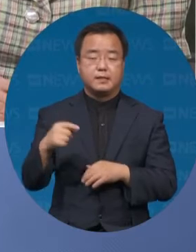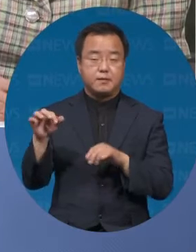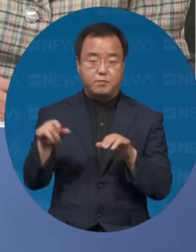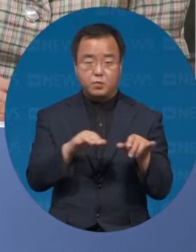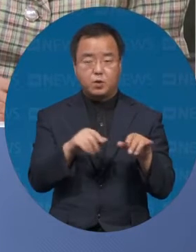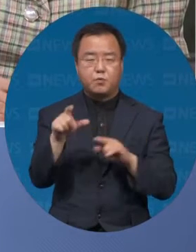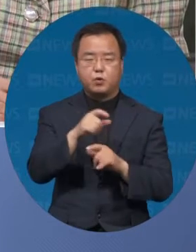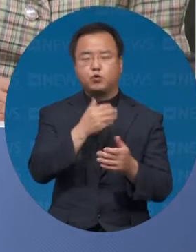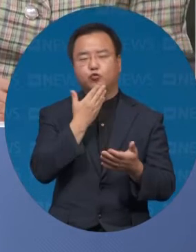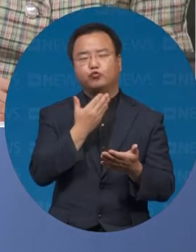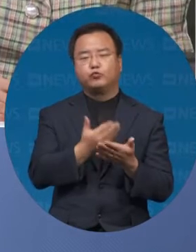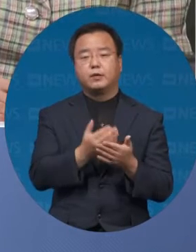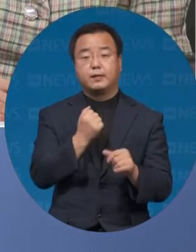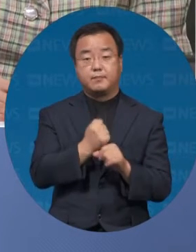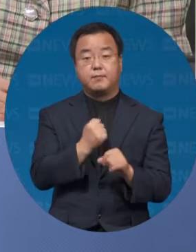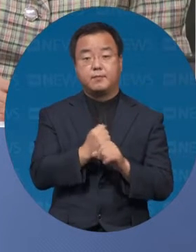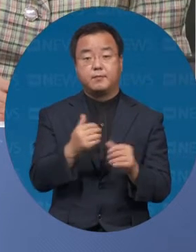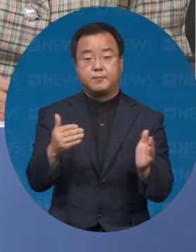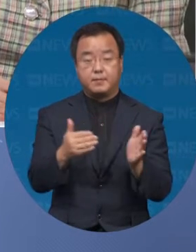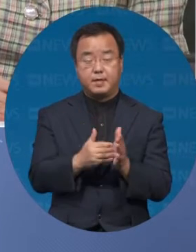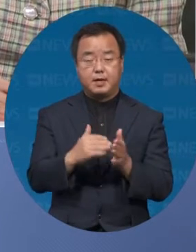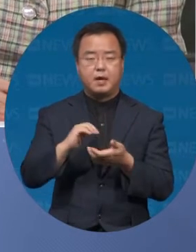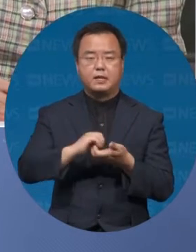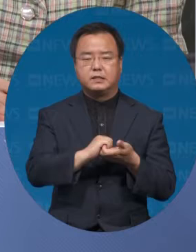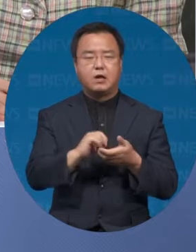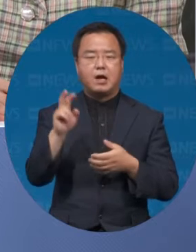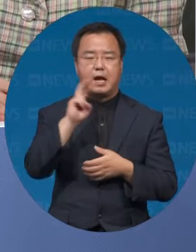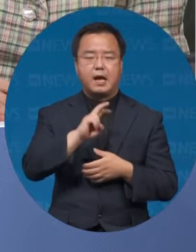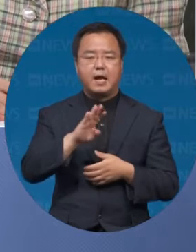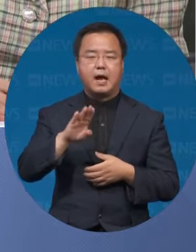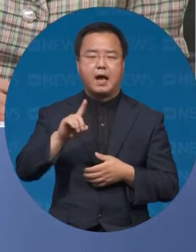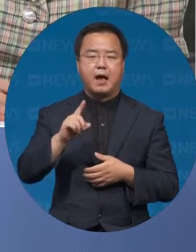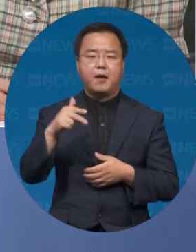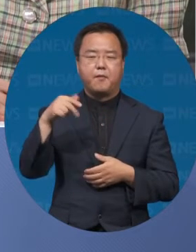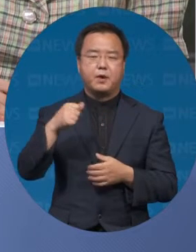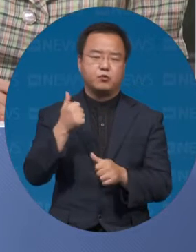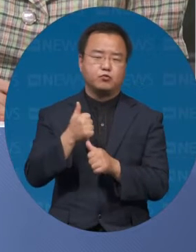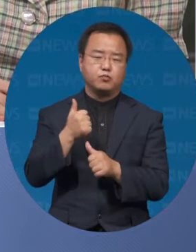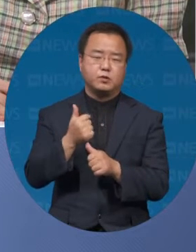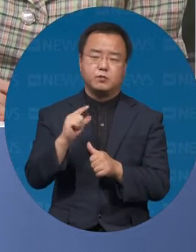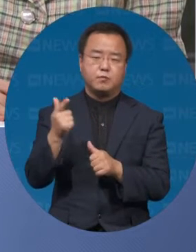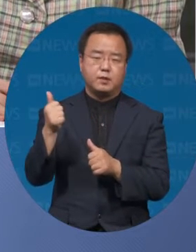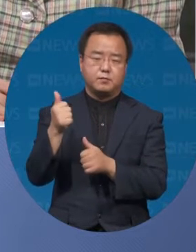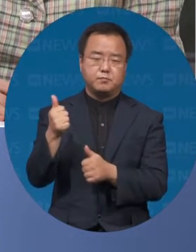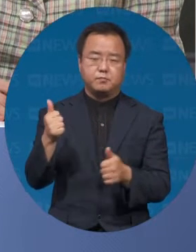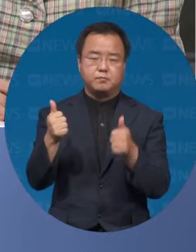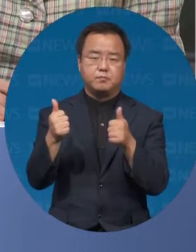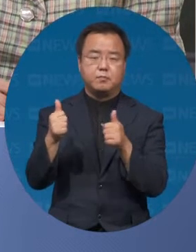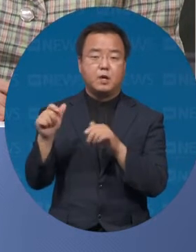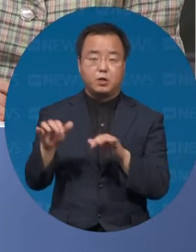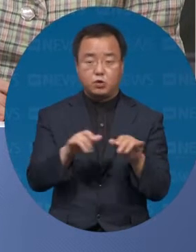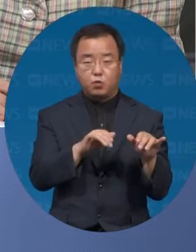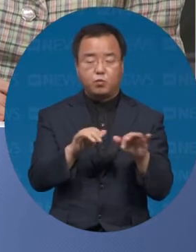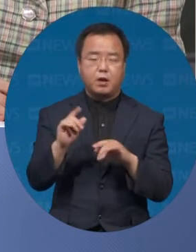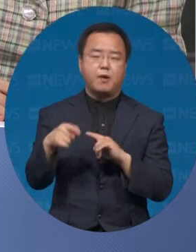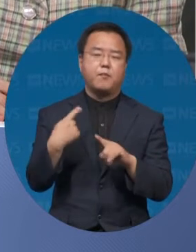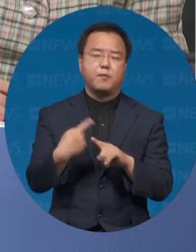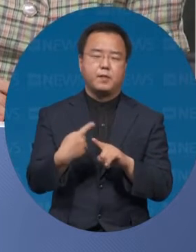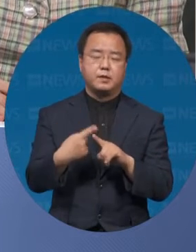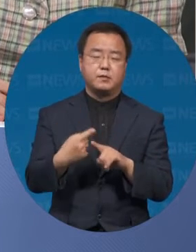크게 높였습니다. 성악의 반주로만 취급되는 것이 아니라 성악가와 동등하게 멜로디를 연주하는 악기가